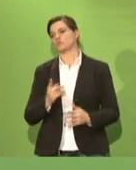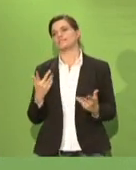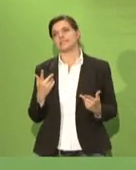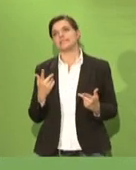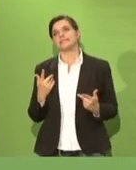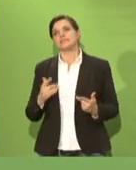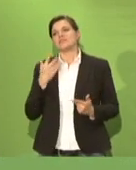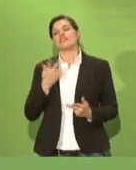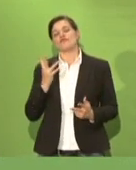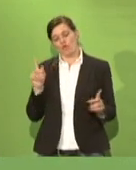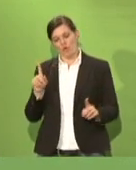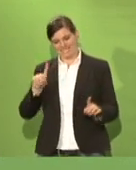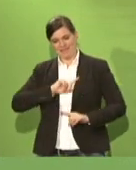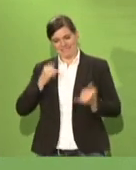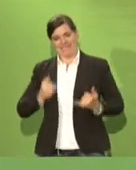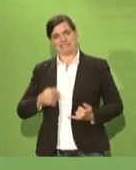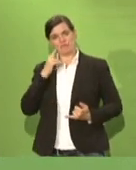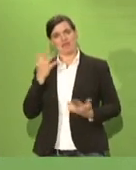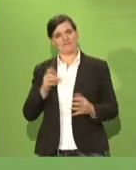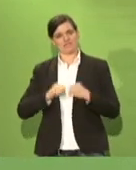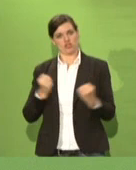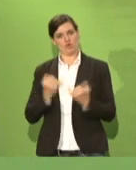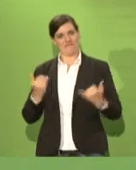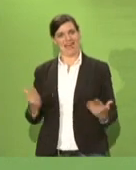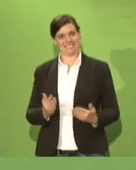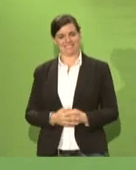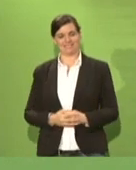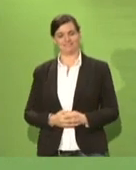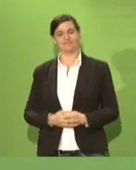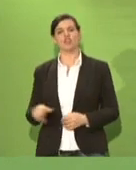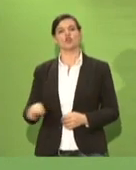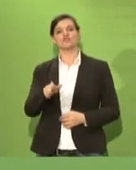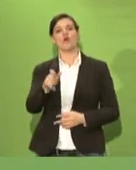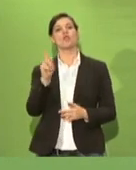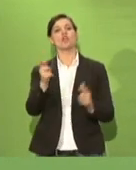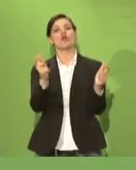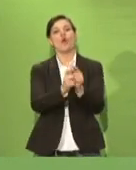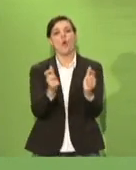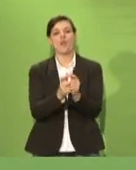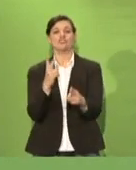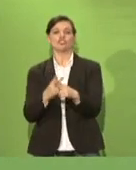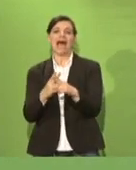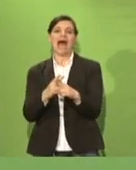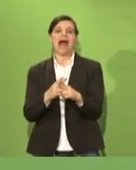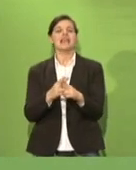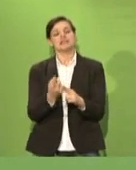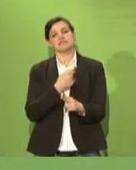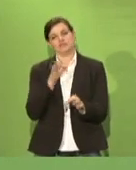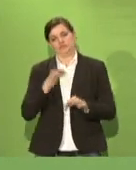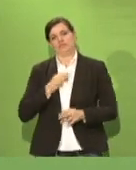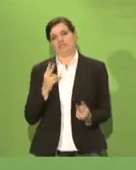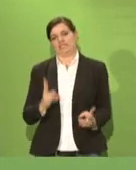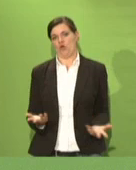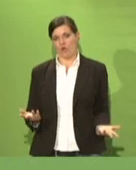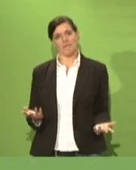stehen. Und das Bild von Nordrhein-Westfalen ist ja immer noch geprägt von Kohle und Stahl, aber ich meine, es stimmt gar nicht mehr so